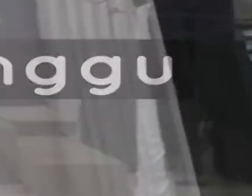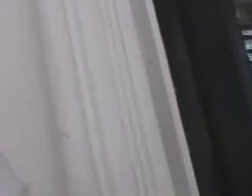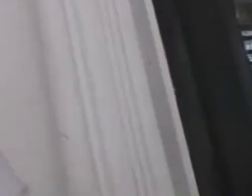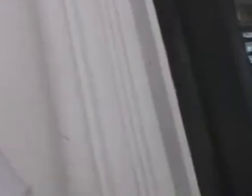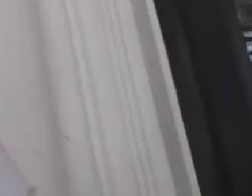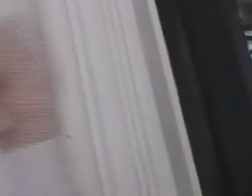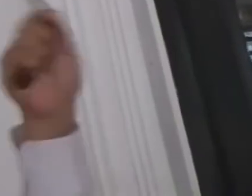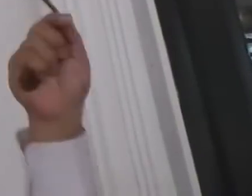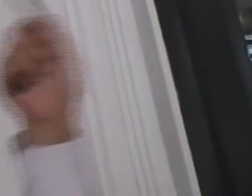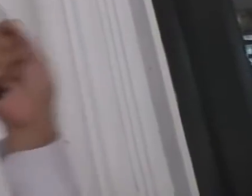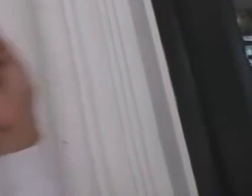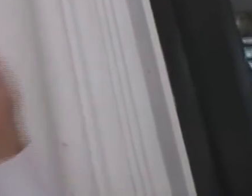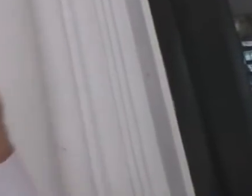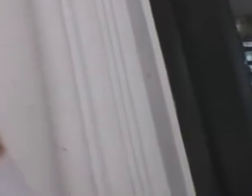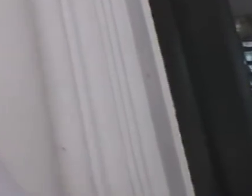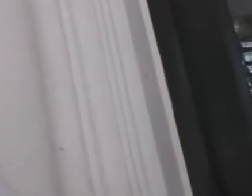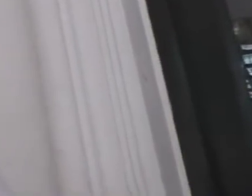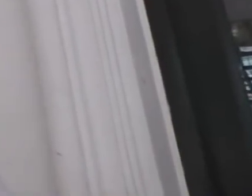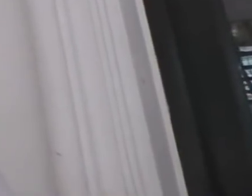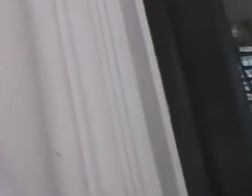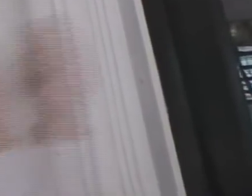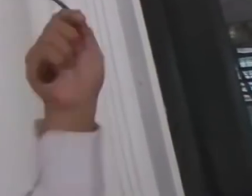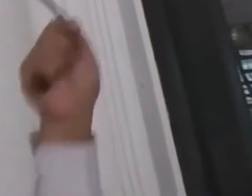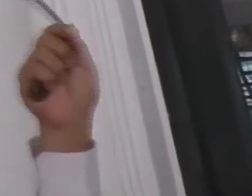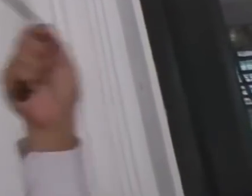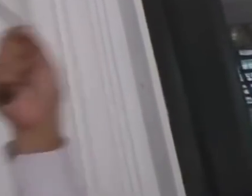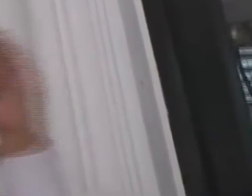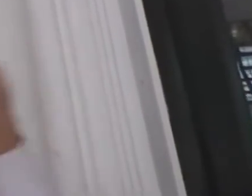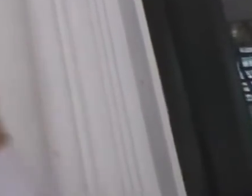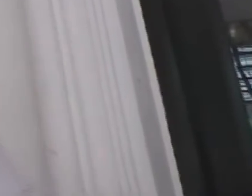ae hai